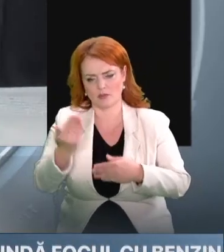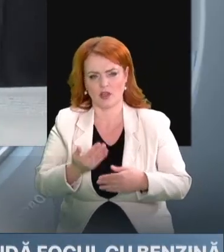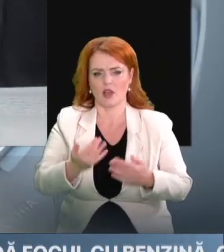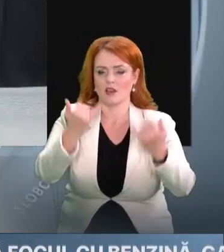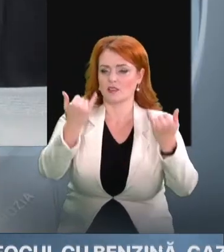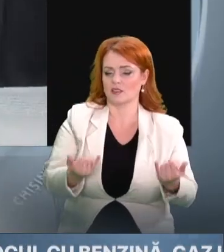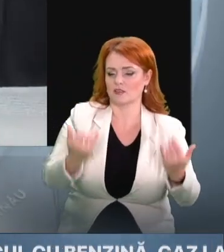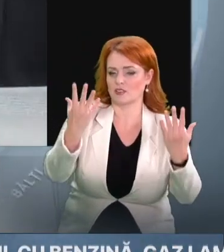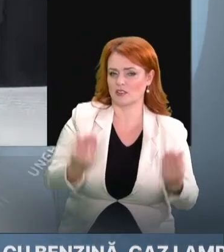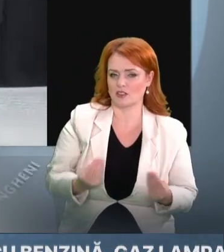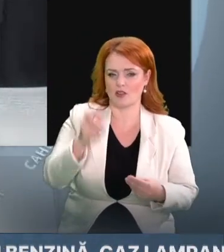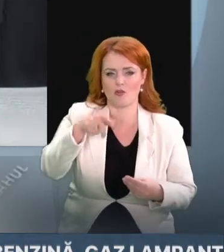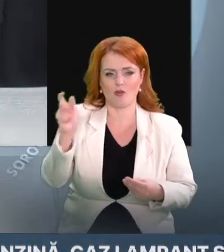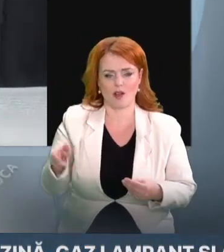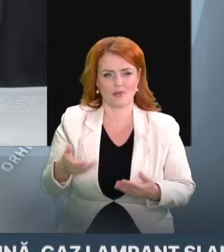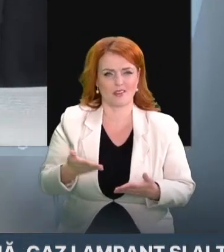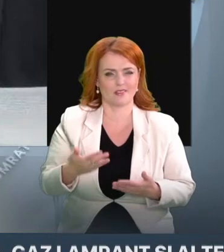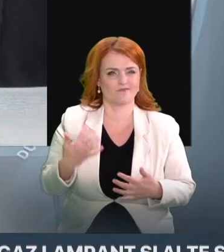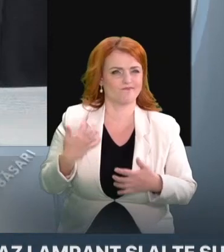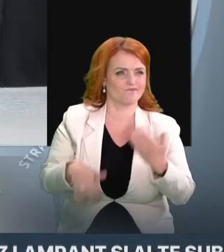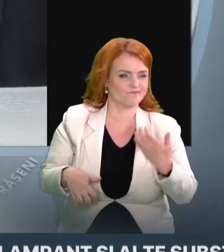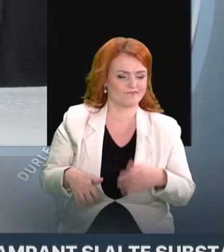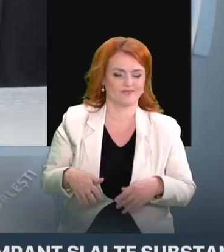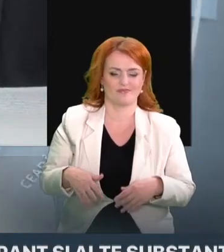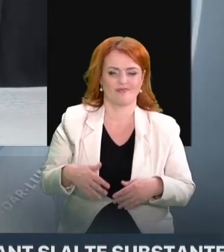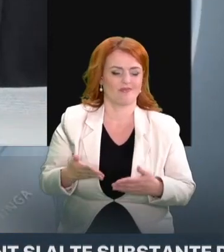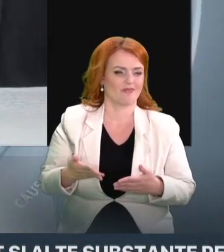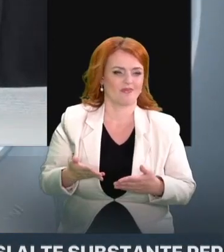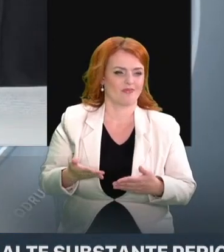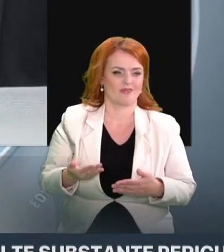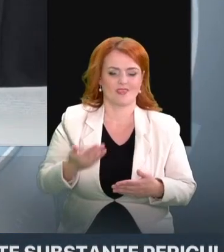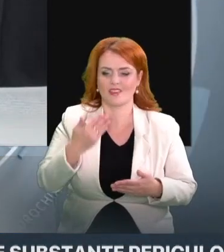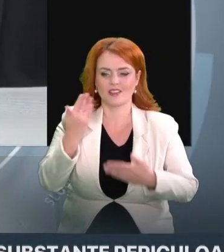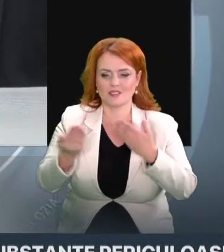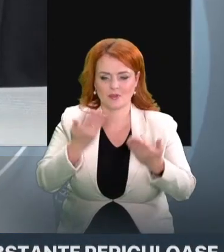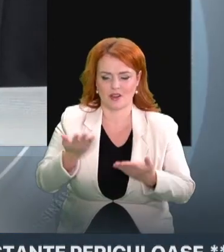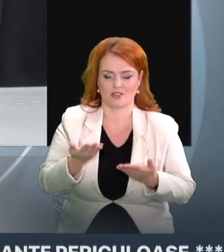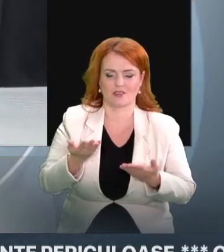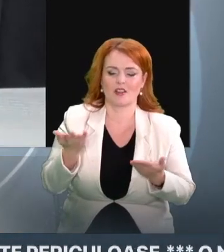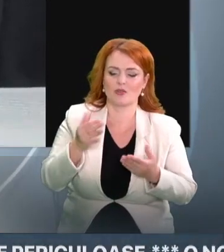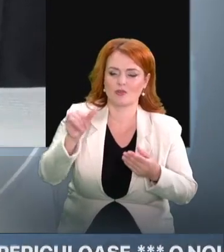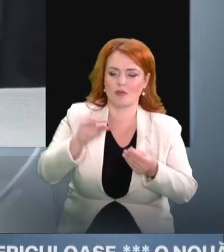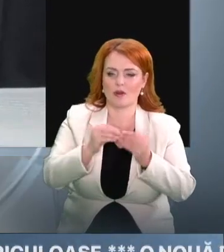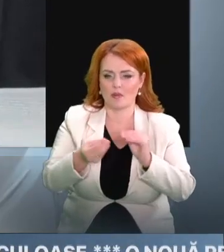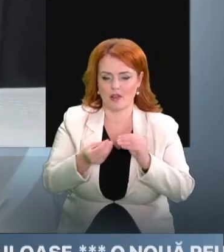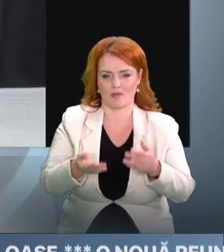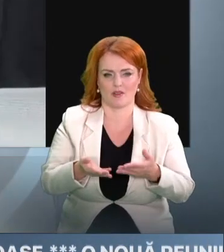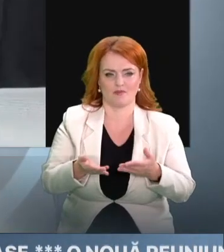azi, oamenii sunt foarte rigiți, adică nu răspund la problemele altuia și